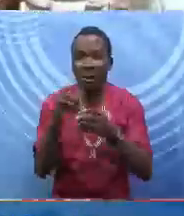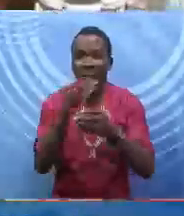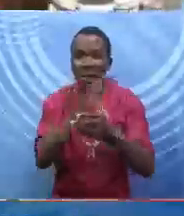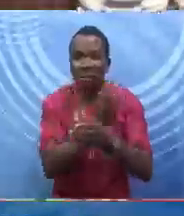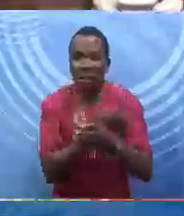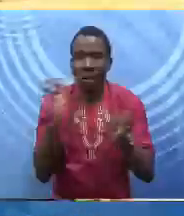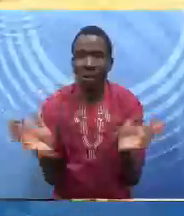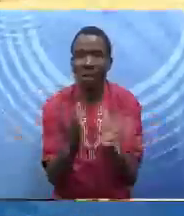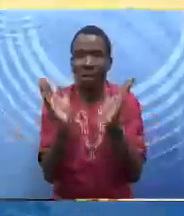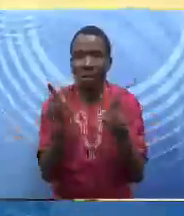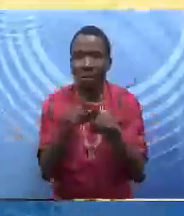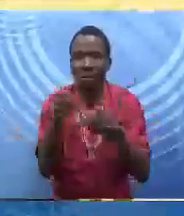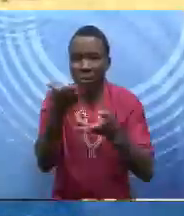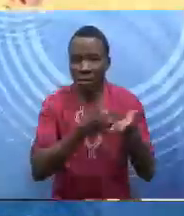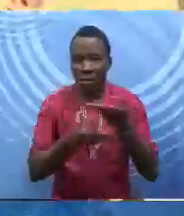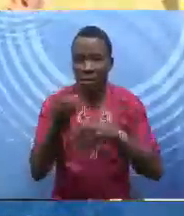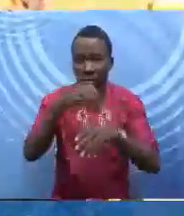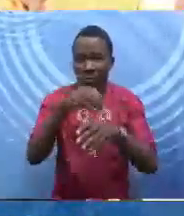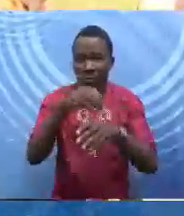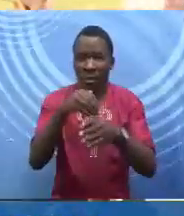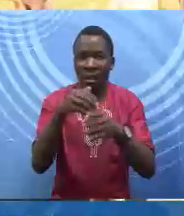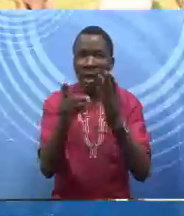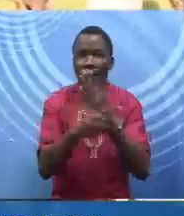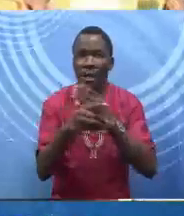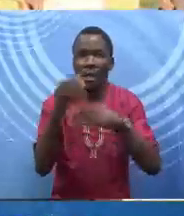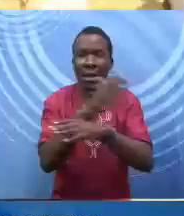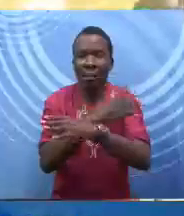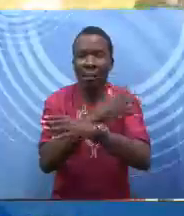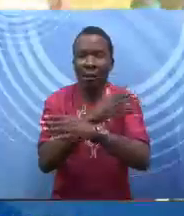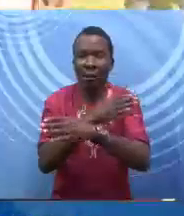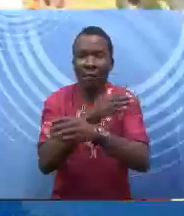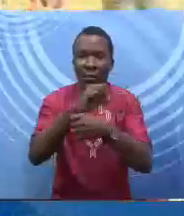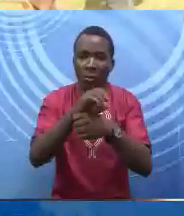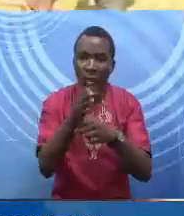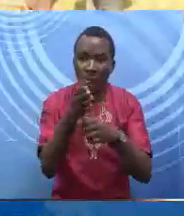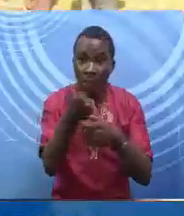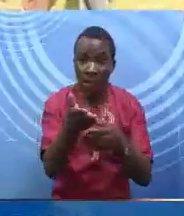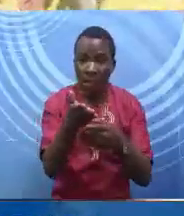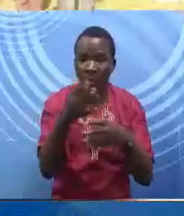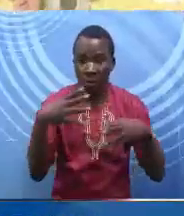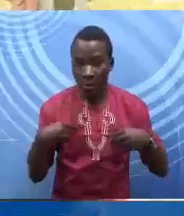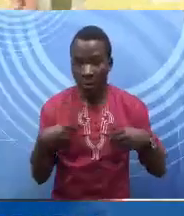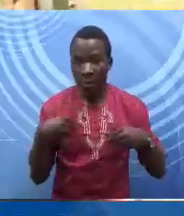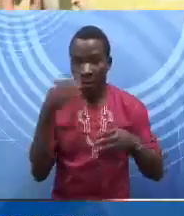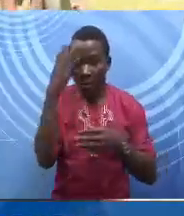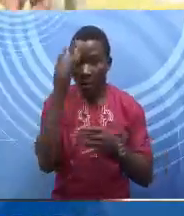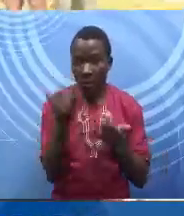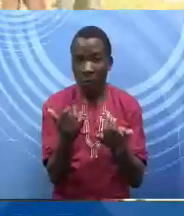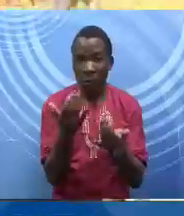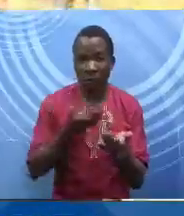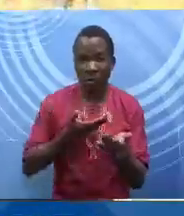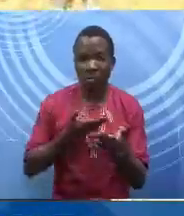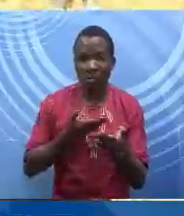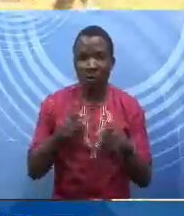batwaganire bagiye kuba babigarukaho. Akarere ka Kamonyi icyorezo kirahari ntabwo twagihakana. Kuko nk'ubu dufite